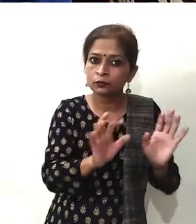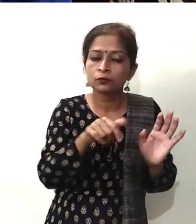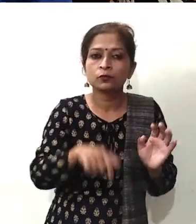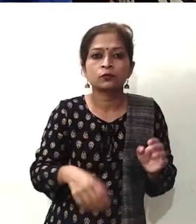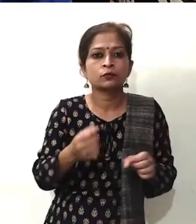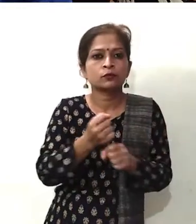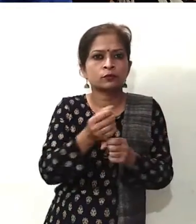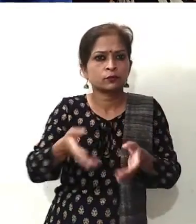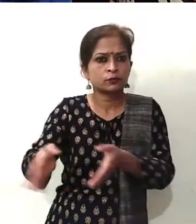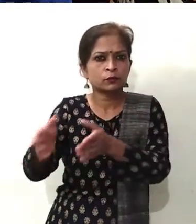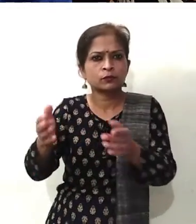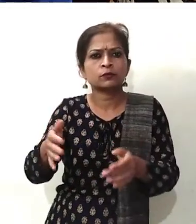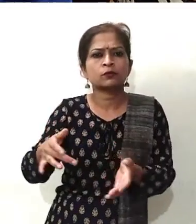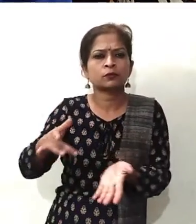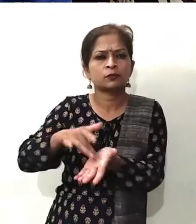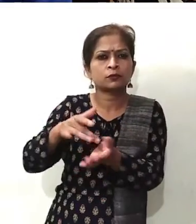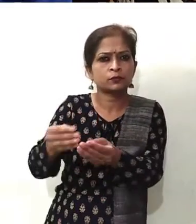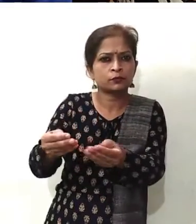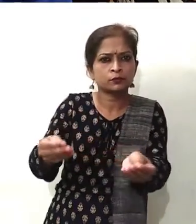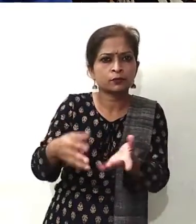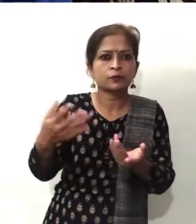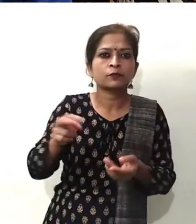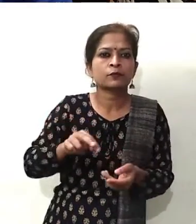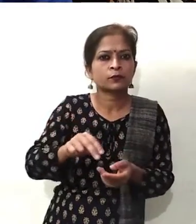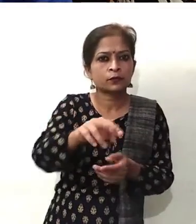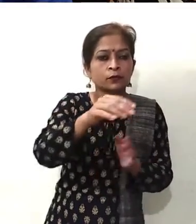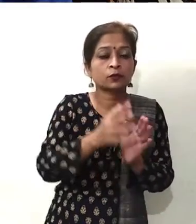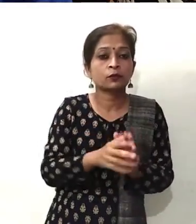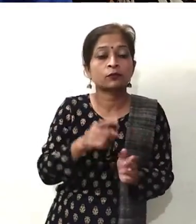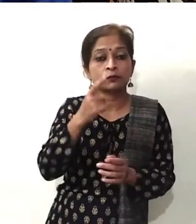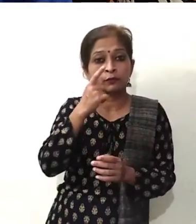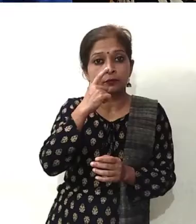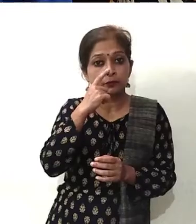थे, उस समय उन्होंने देखा कि घृताची नाम की एक अप्सरा